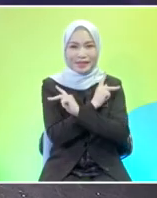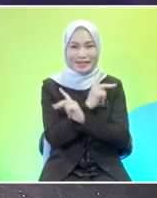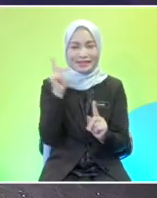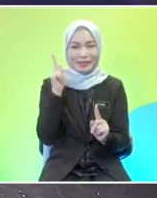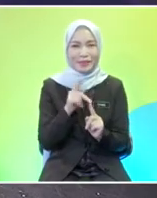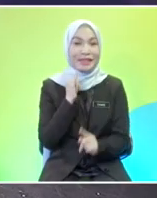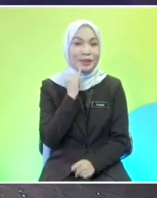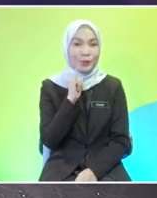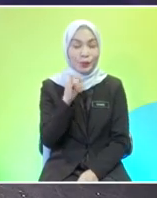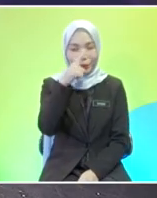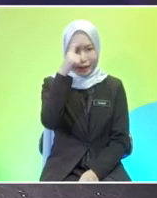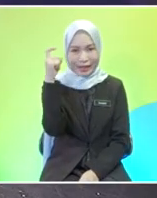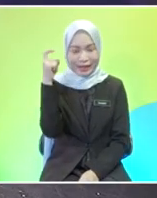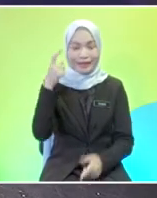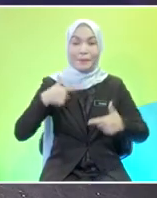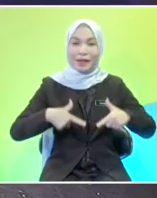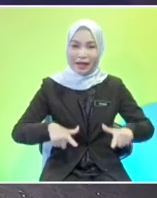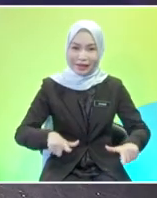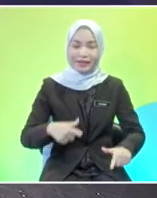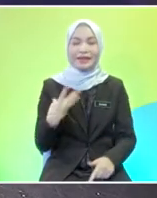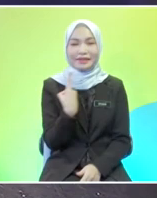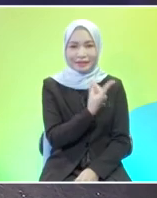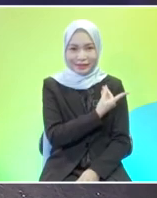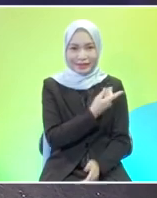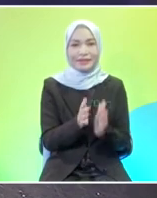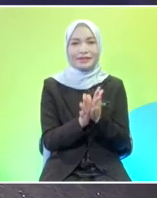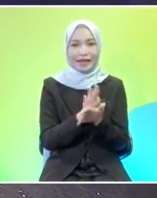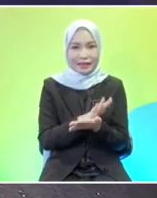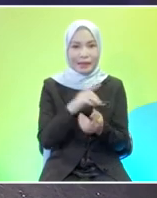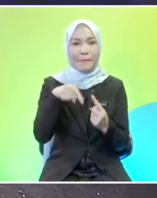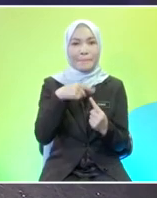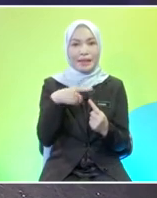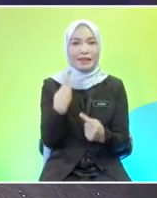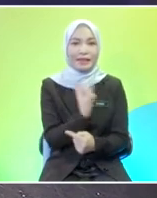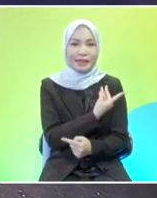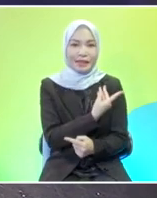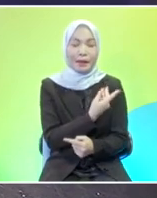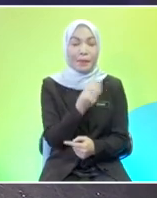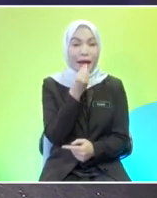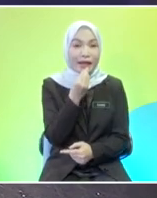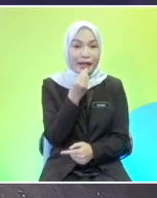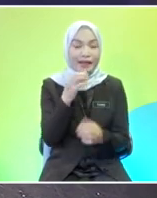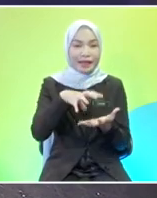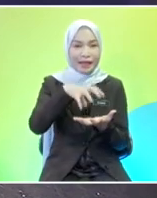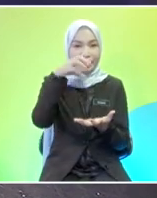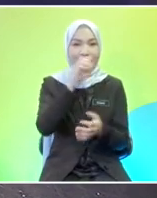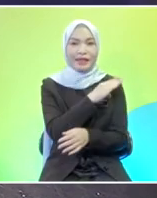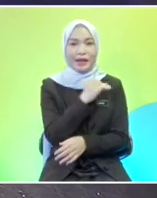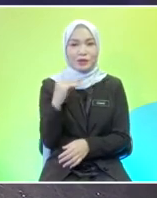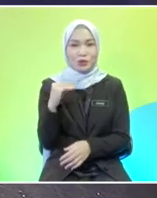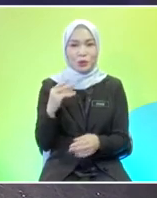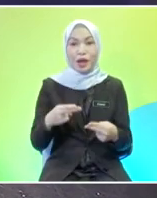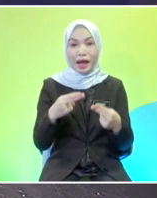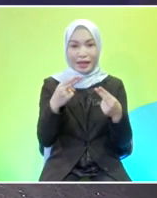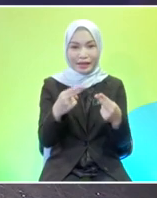jadi kalau kita makan Keke ada Pak Hajah bersama dengan ibu kita atau Ibu Bapak kita